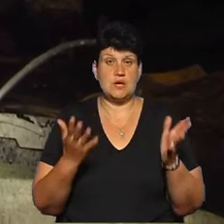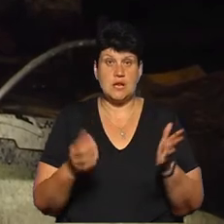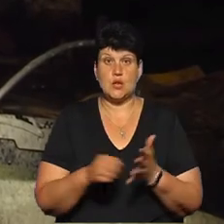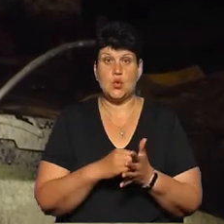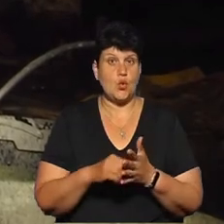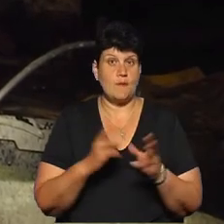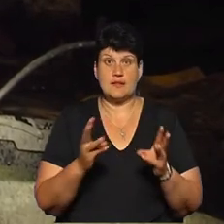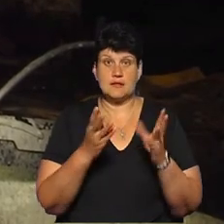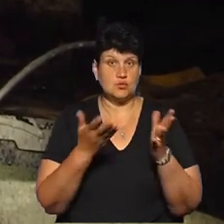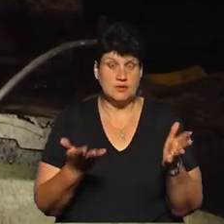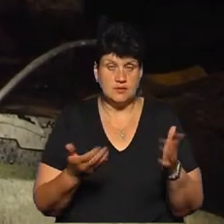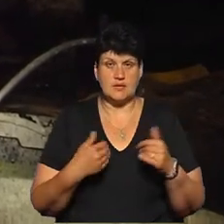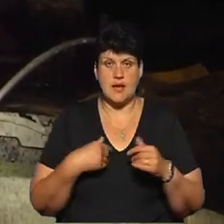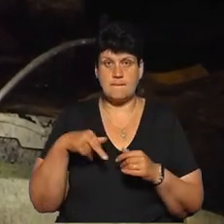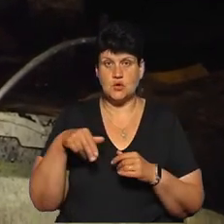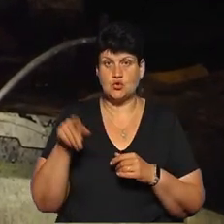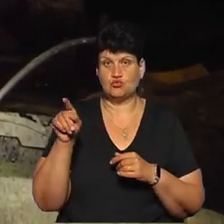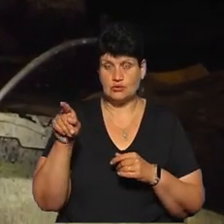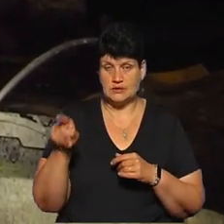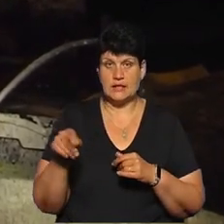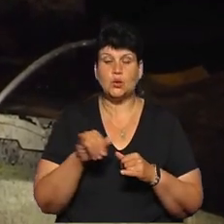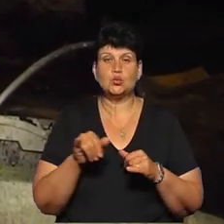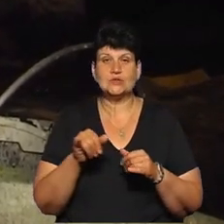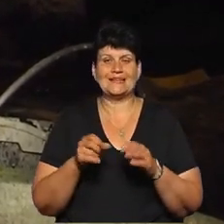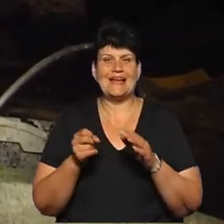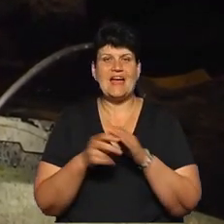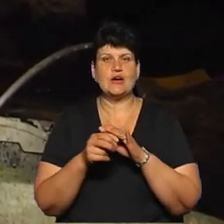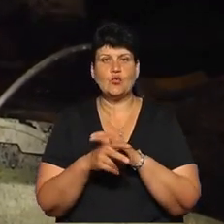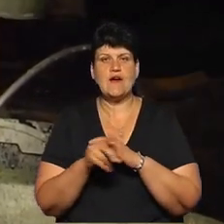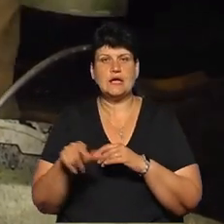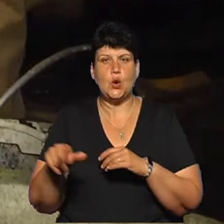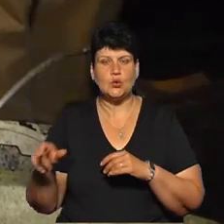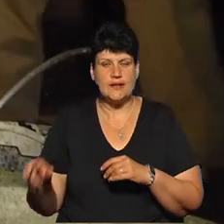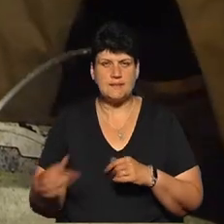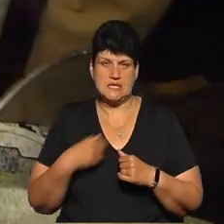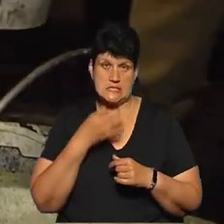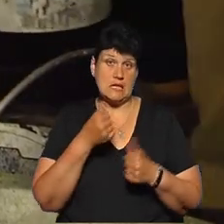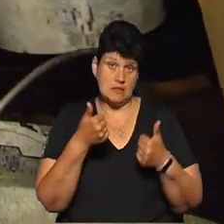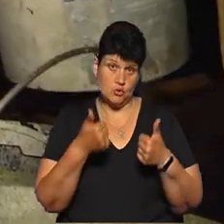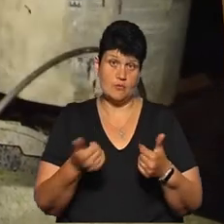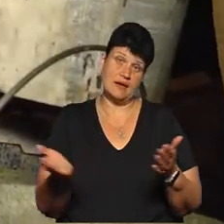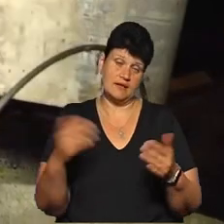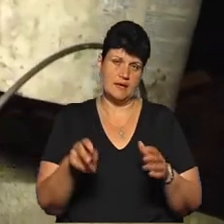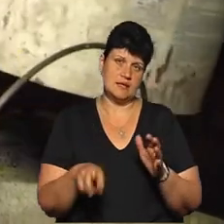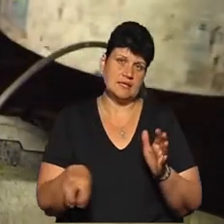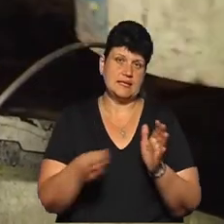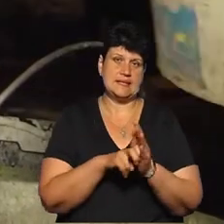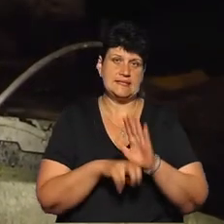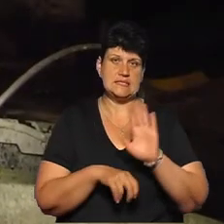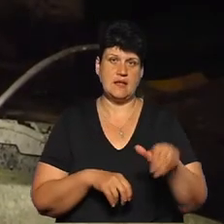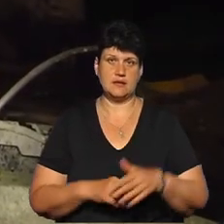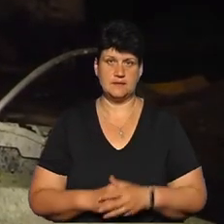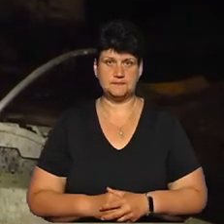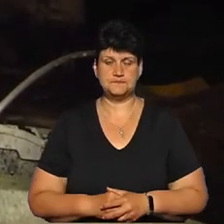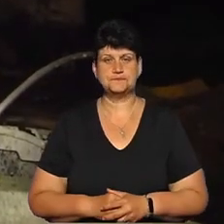згоріли. Тоді я пішов туди, де евакуювали людей, і мені сказали: «Добре, давайте сідайте».